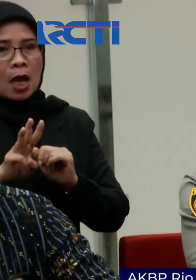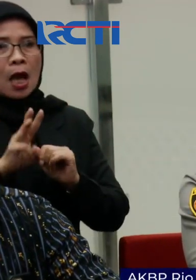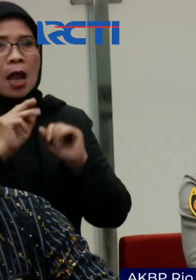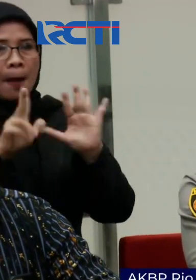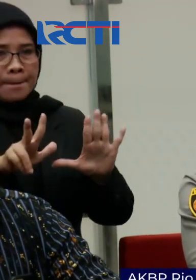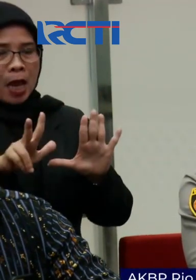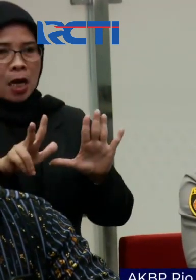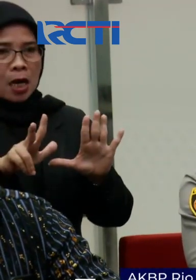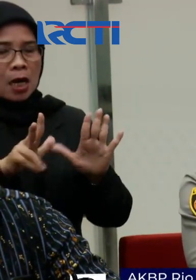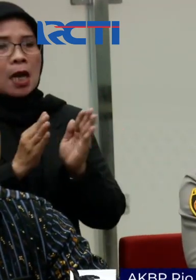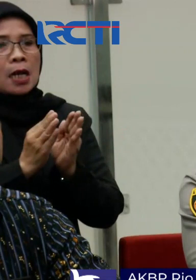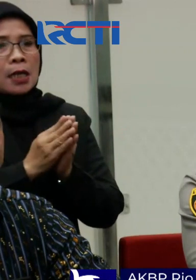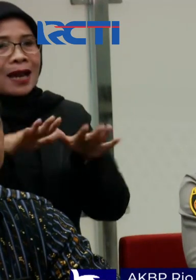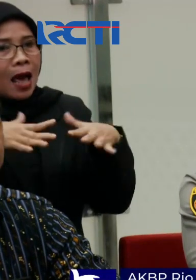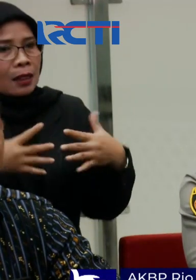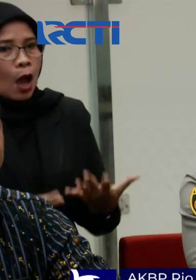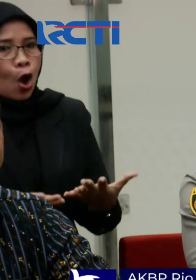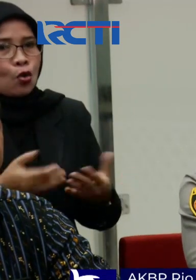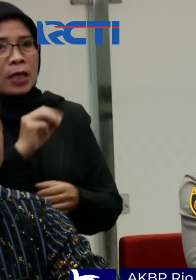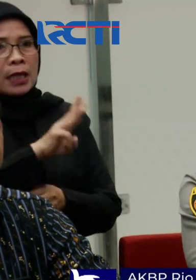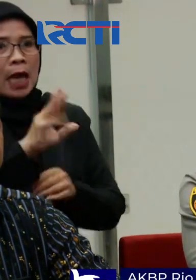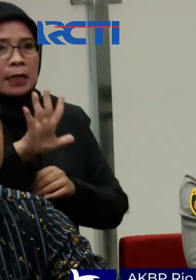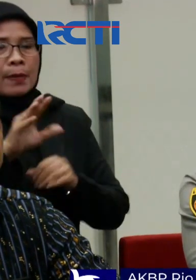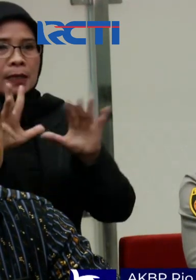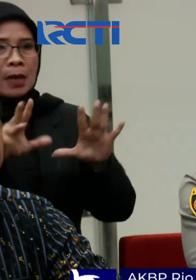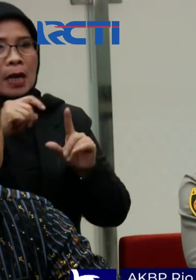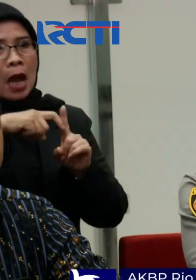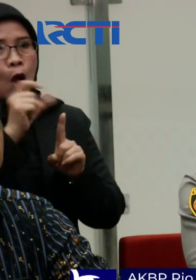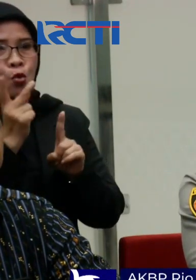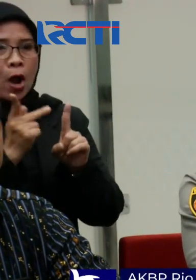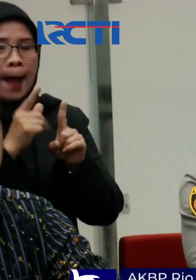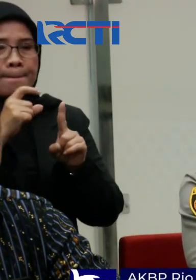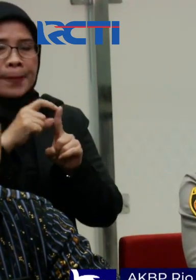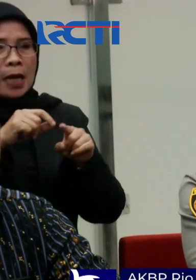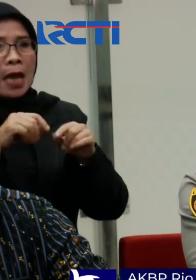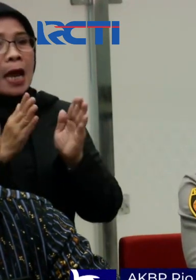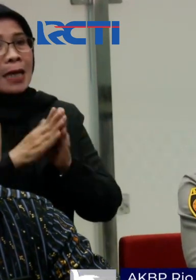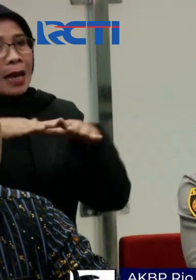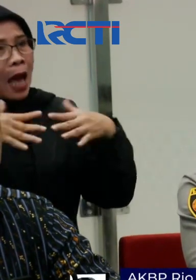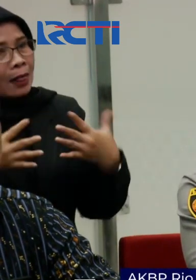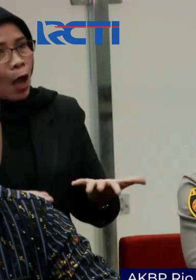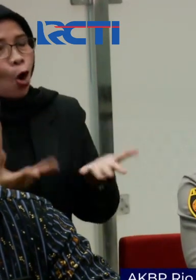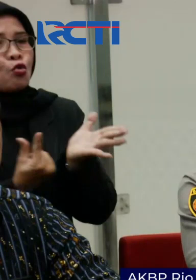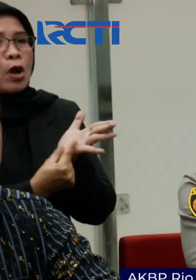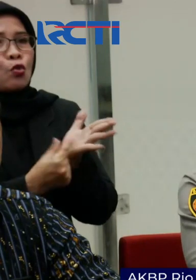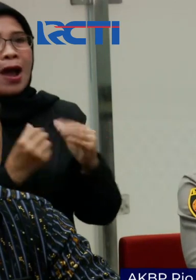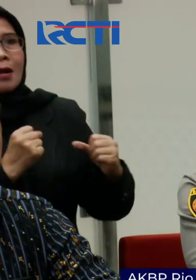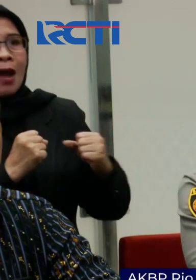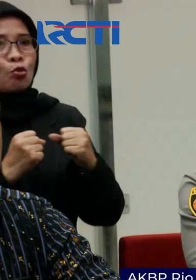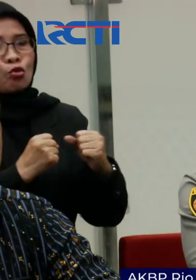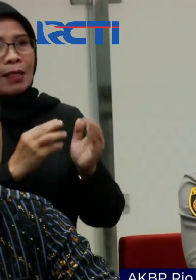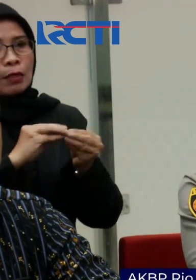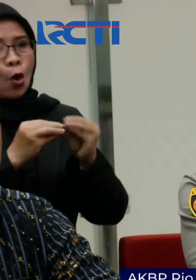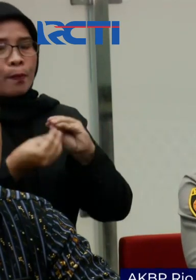338 dan atau 359 KUHP dan atau Undang-Undang Darurat